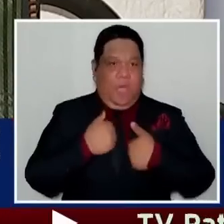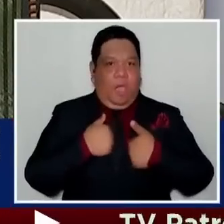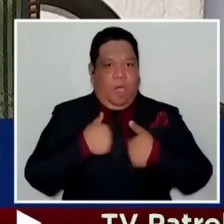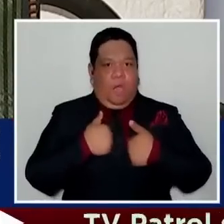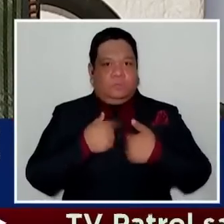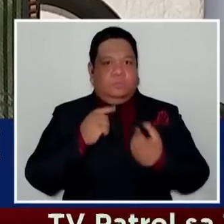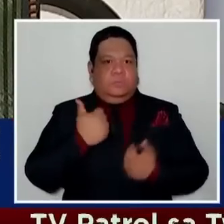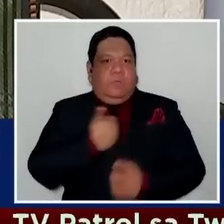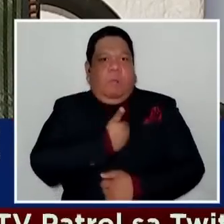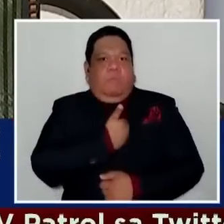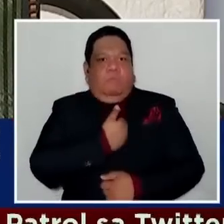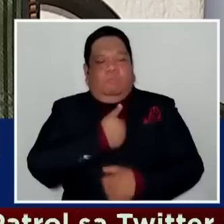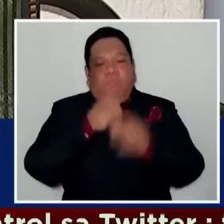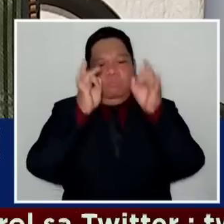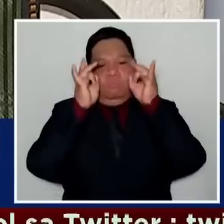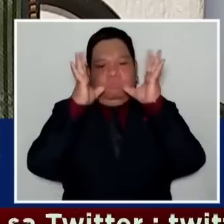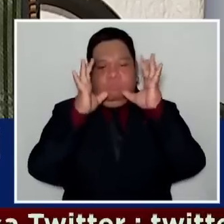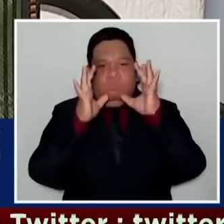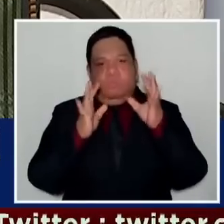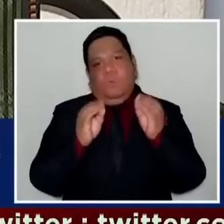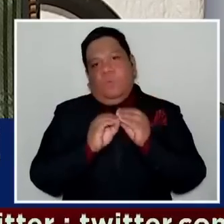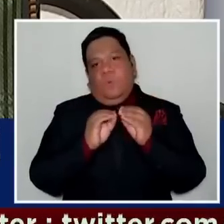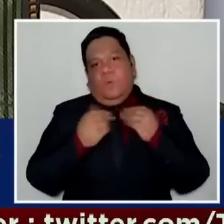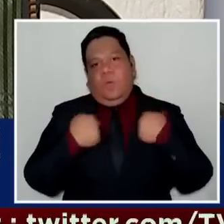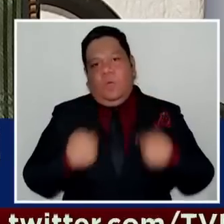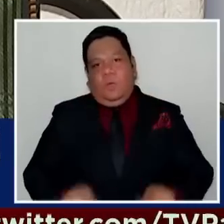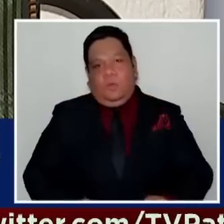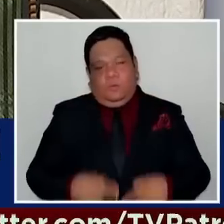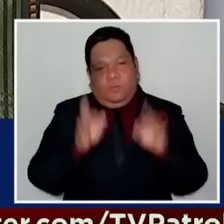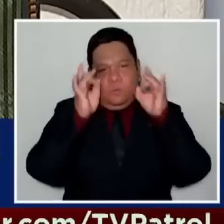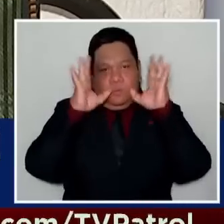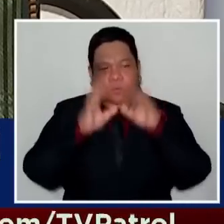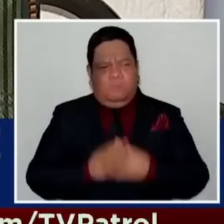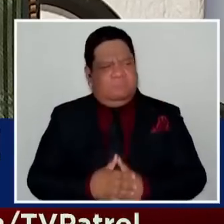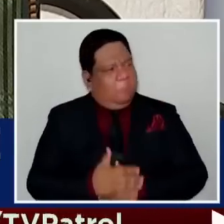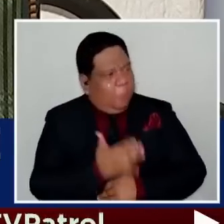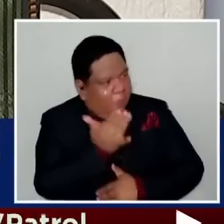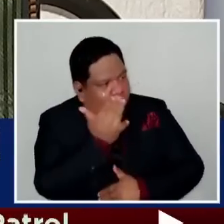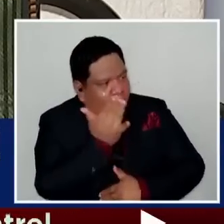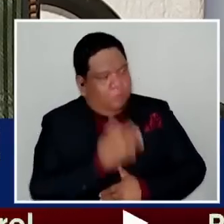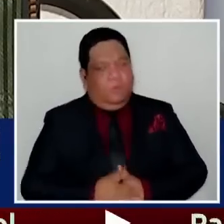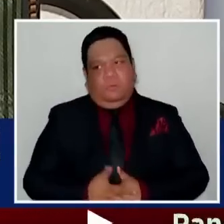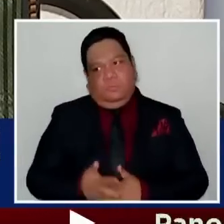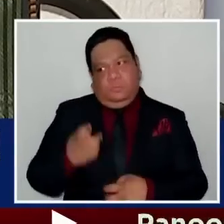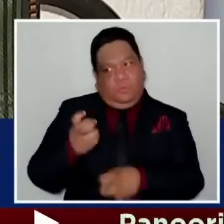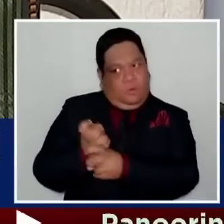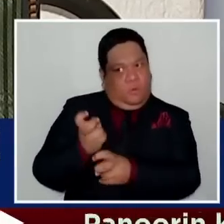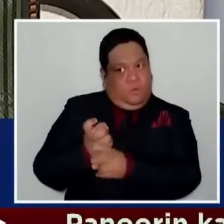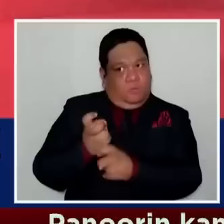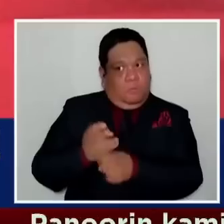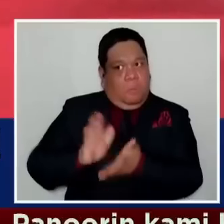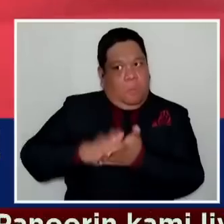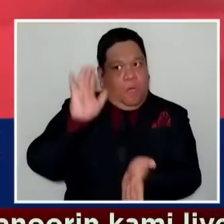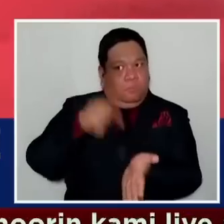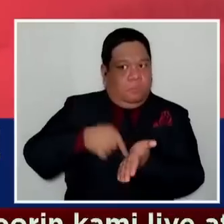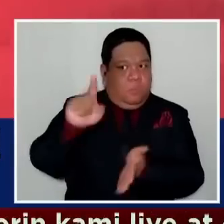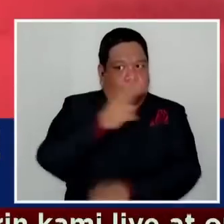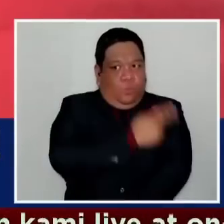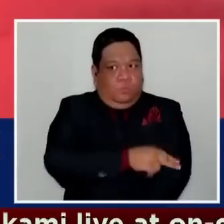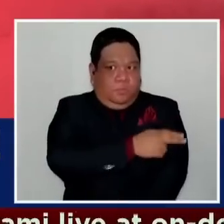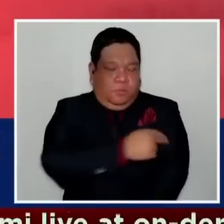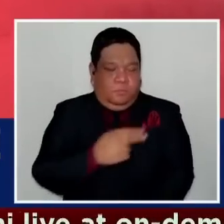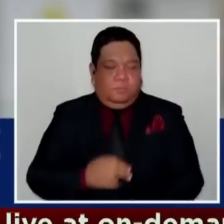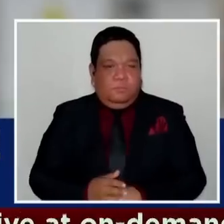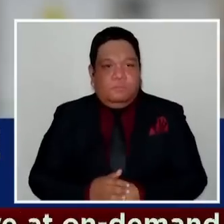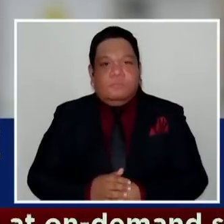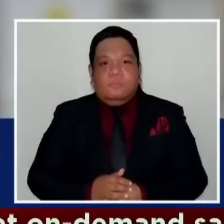yung kalusugan mo. Bakit? Kasi mas mahirap, mas malaking gastos pag ma-hospital ka.